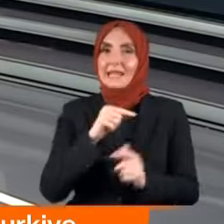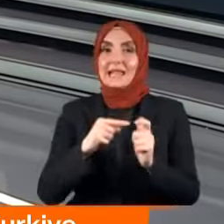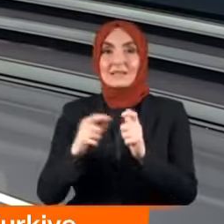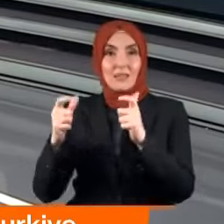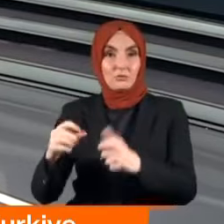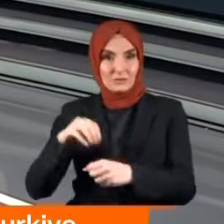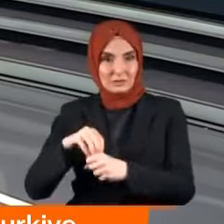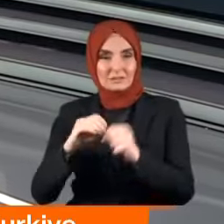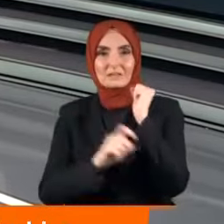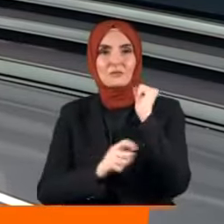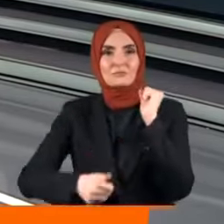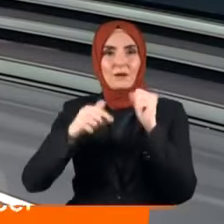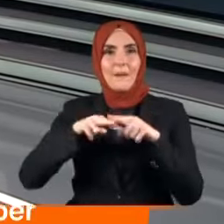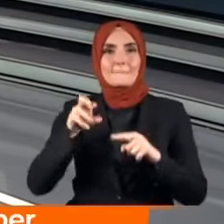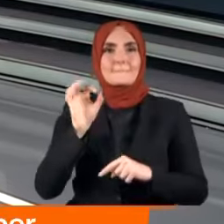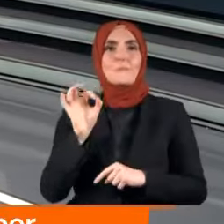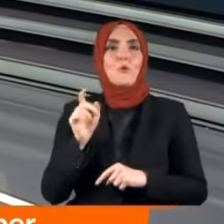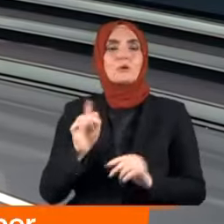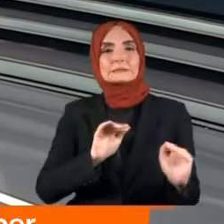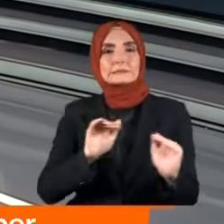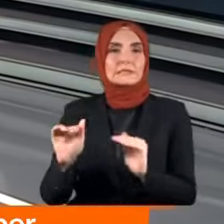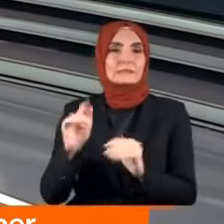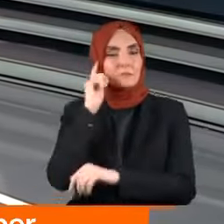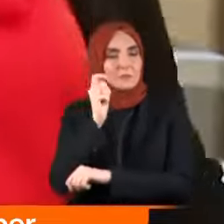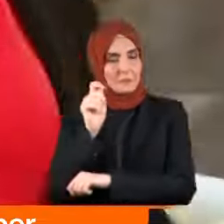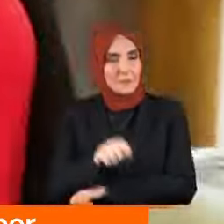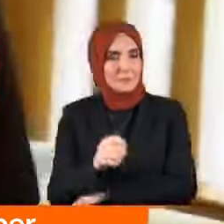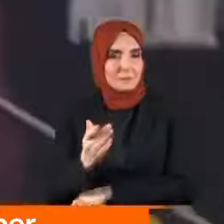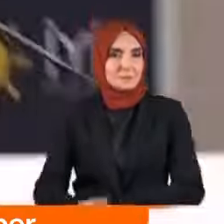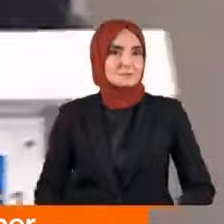başı Öcalan'a destek mitingi düzenledi.